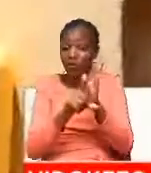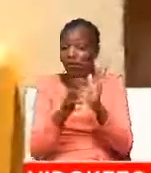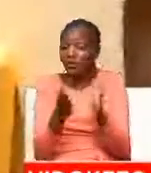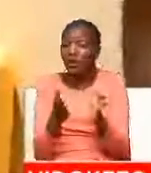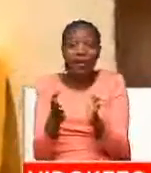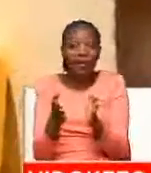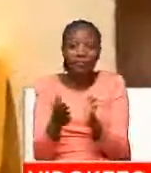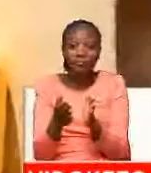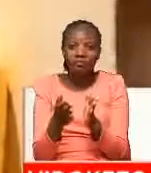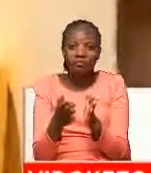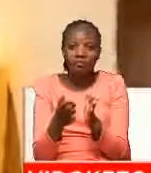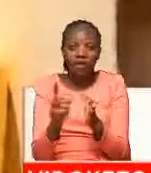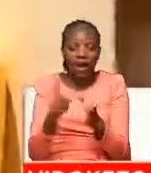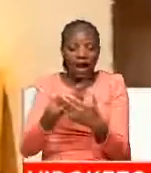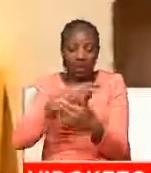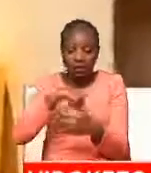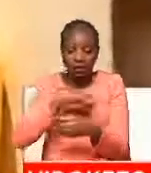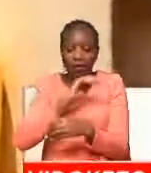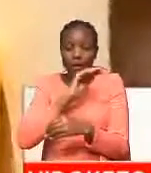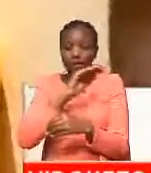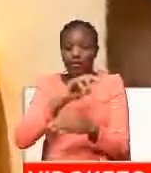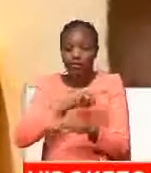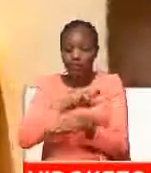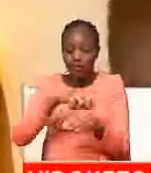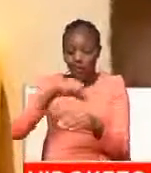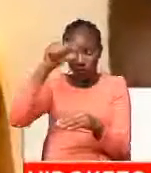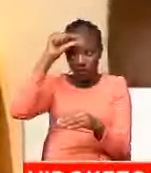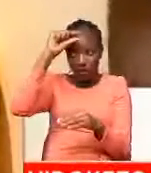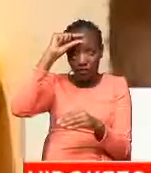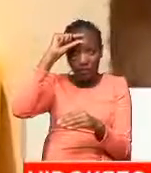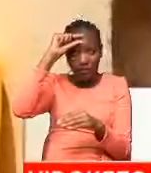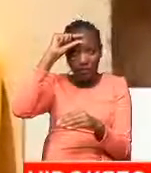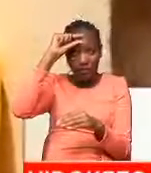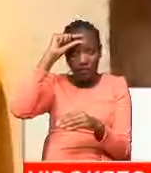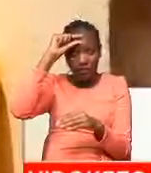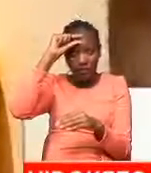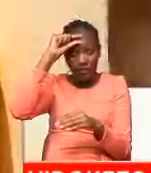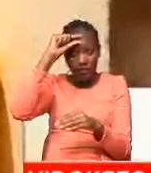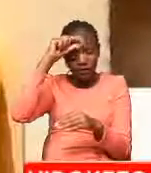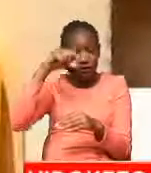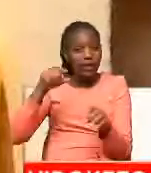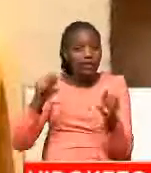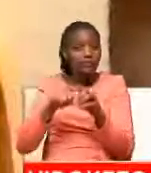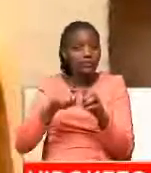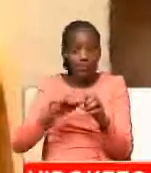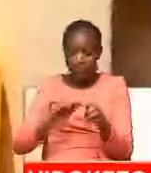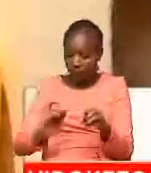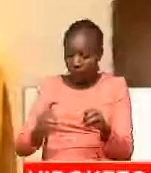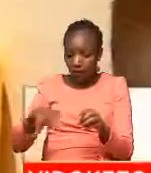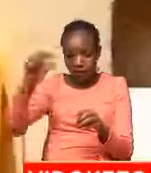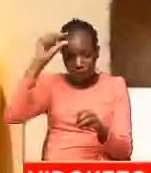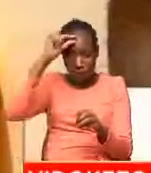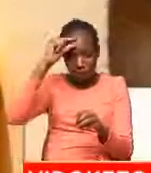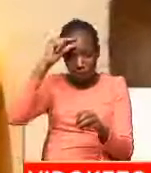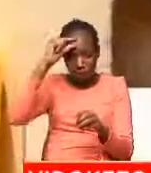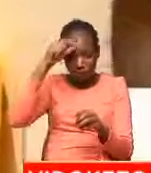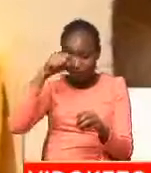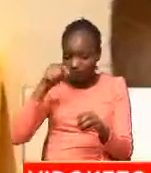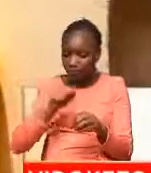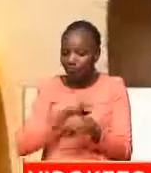imezingatia. Tunaomba serikali kuu ikiwa inashirikiana na serikali ya kaunti ya Busia